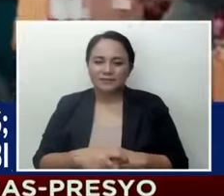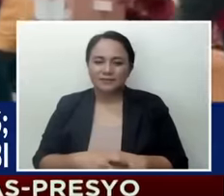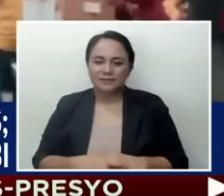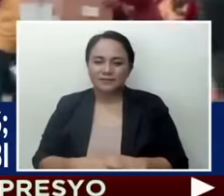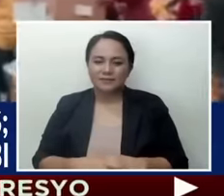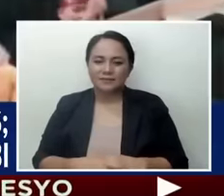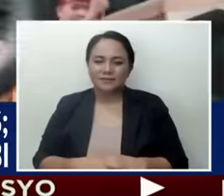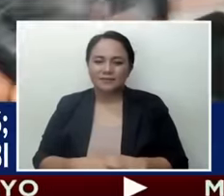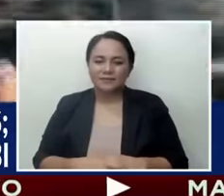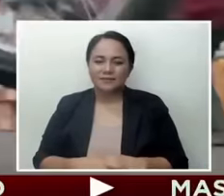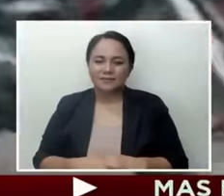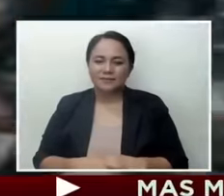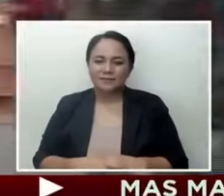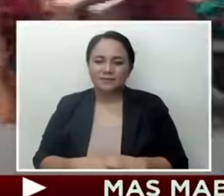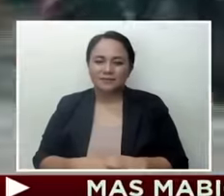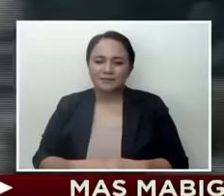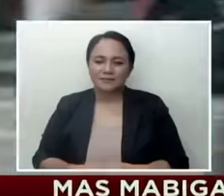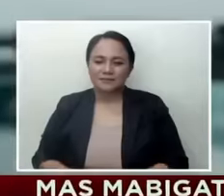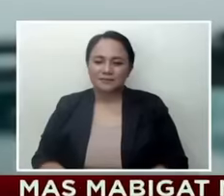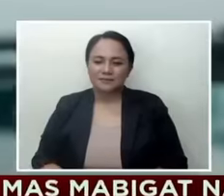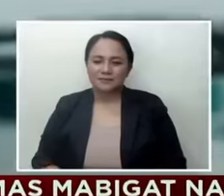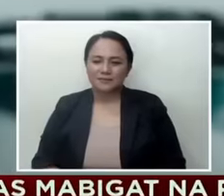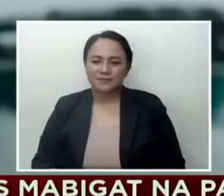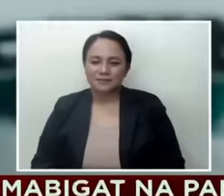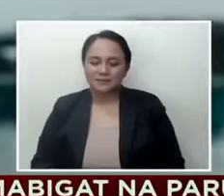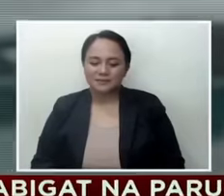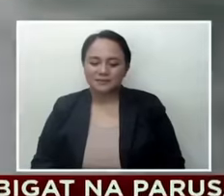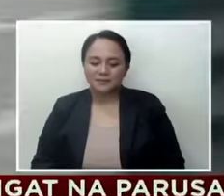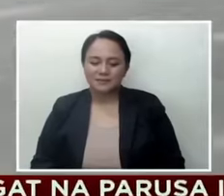MJ Felipe, ABS-CBN News.